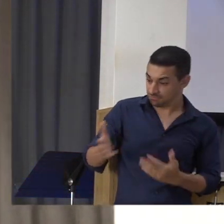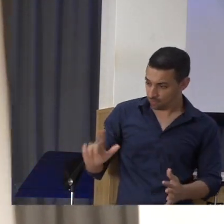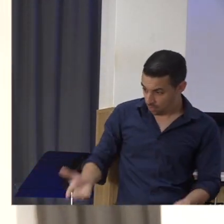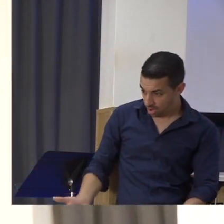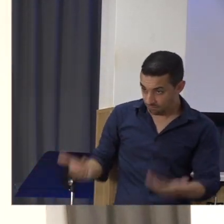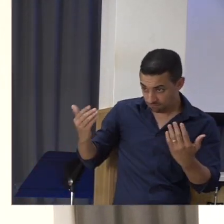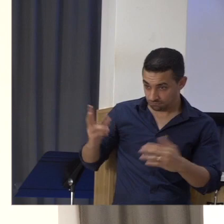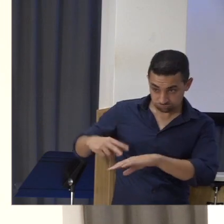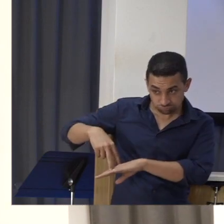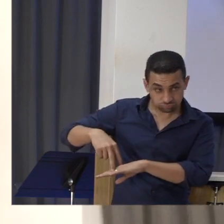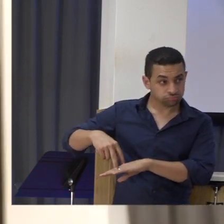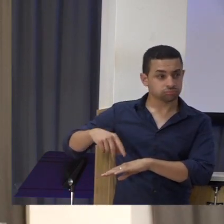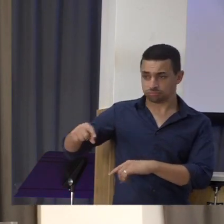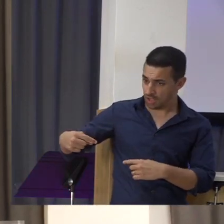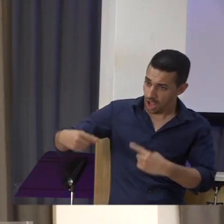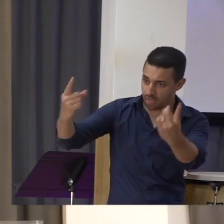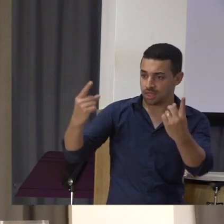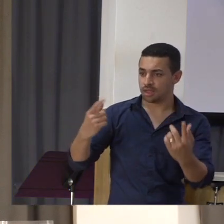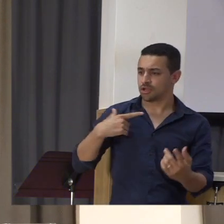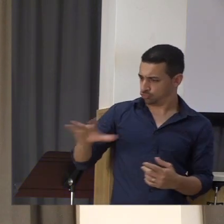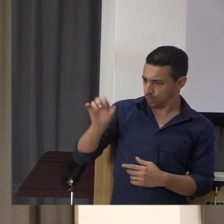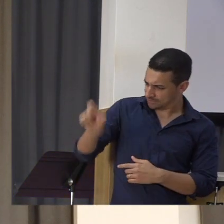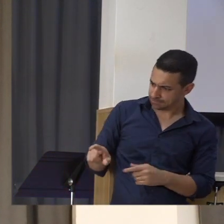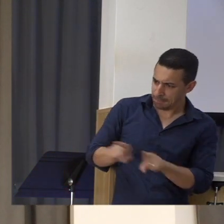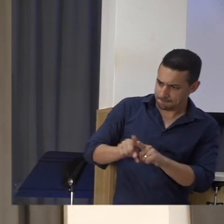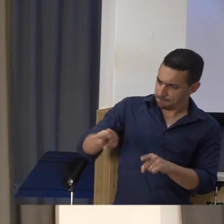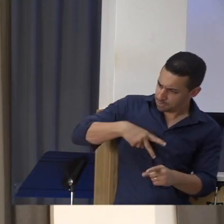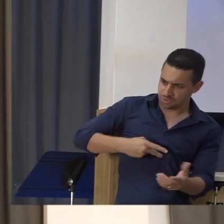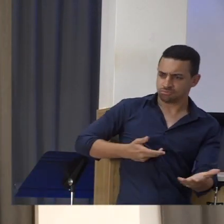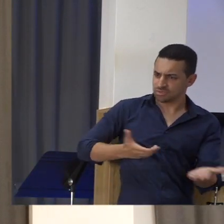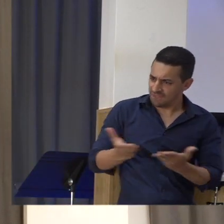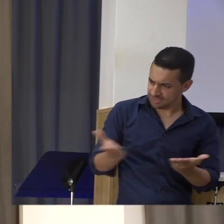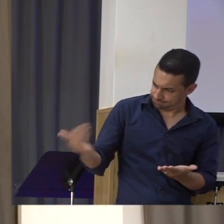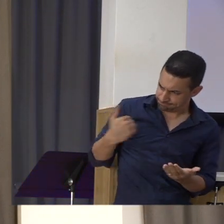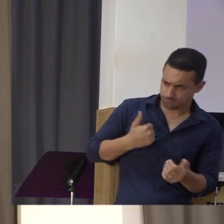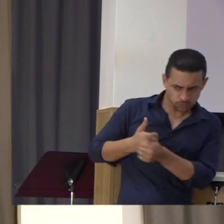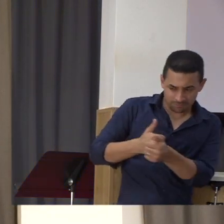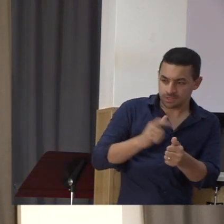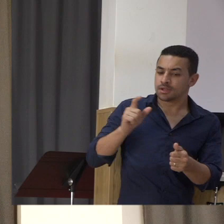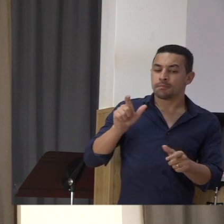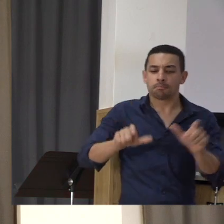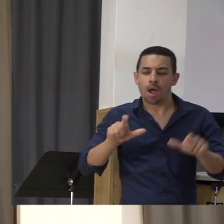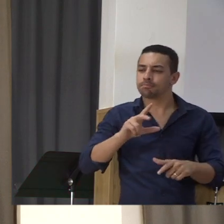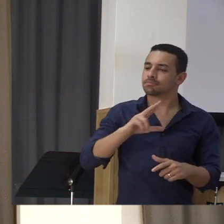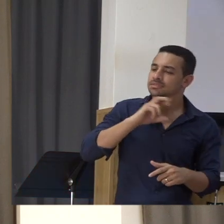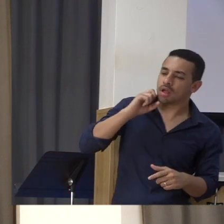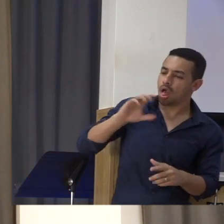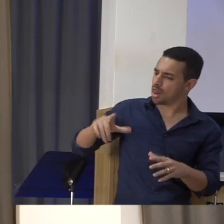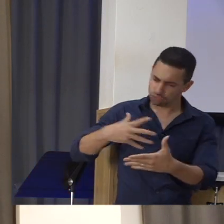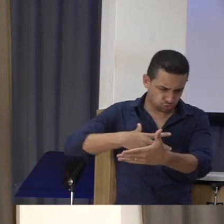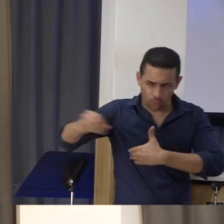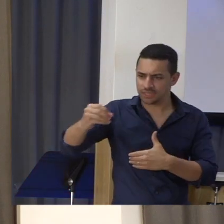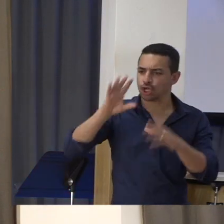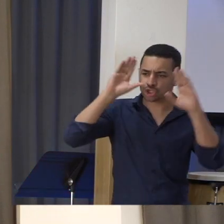lève-toi, tu vas aller. Je t'ai choisi comme mon serviteur, il faut que tu ailles sortir les enfants d'Israël du pays